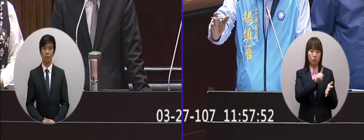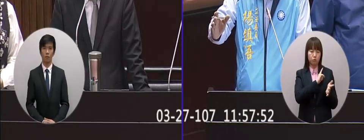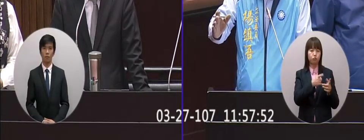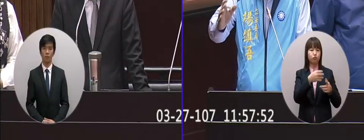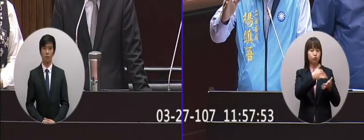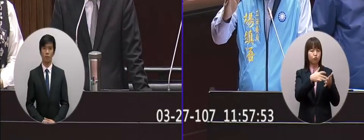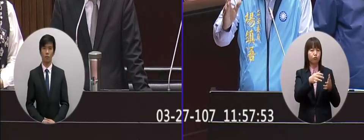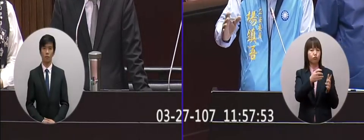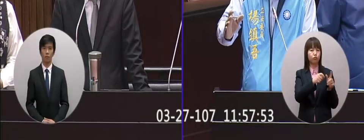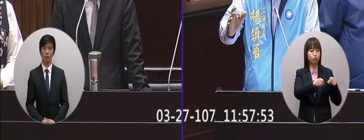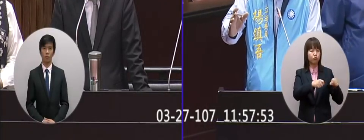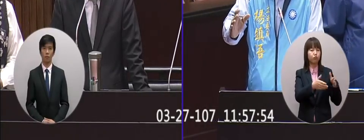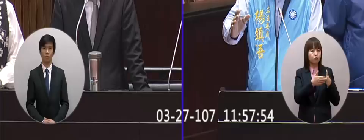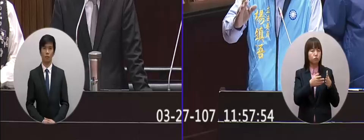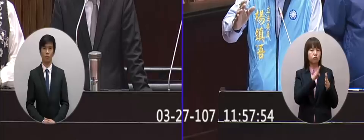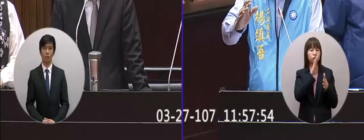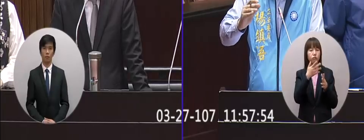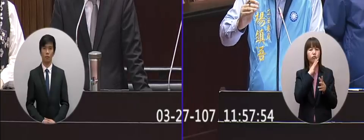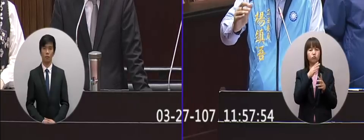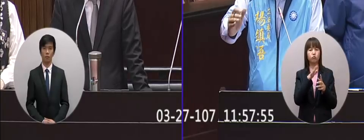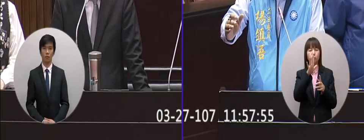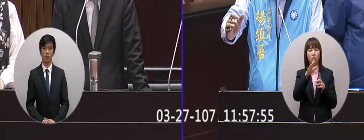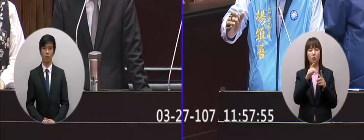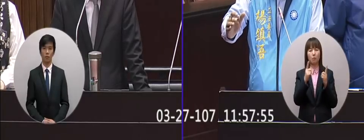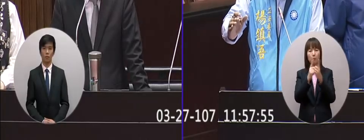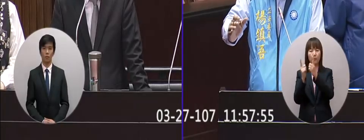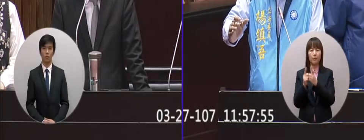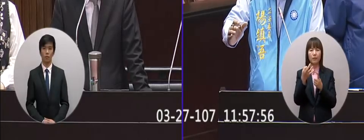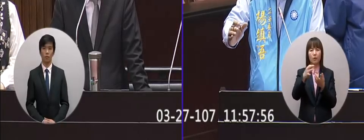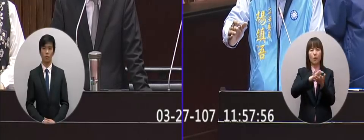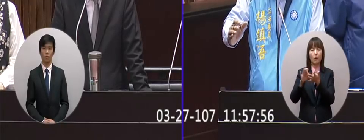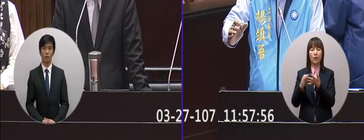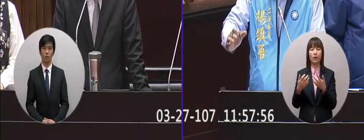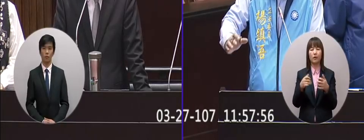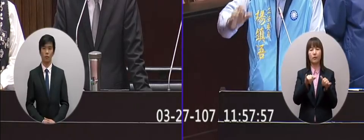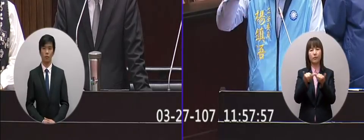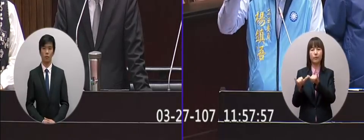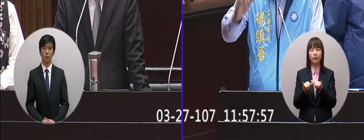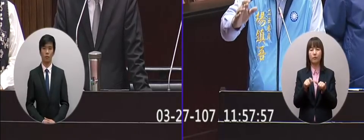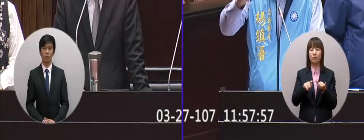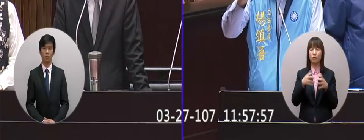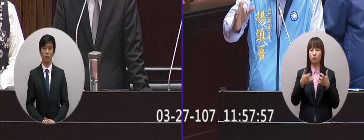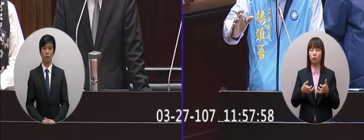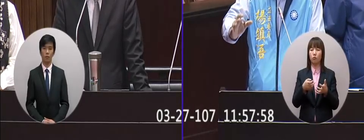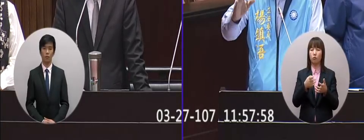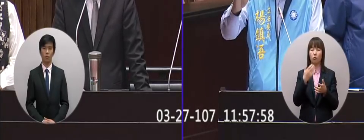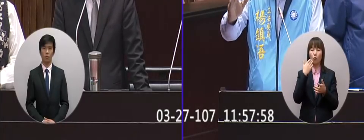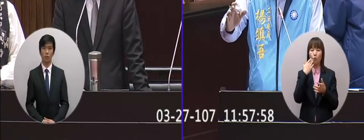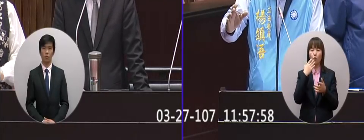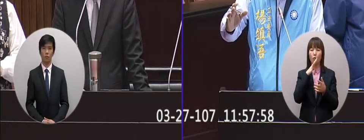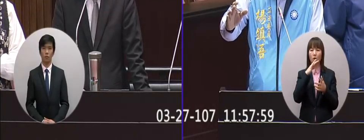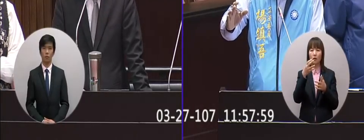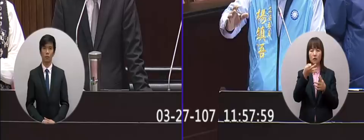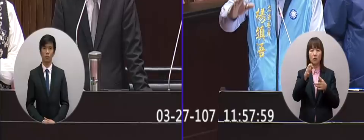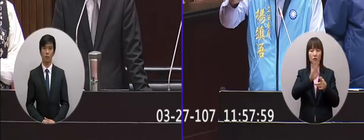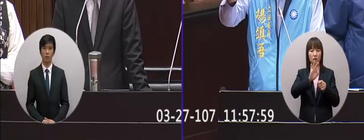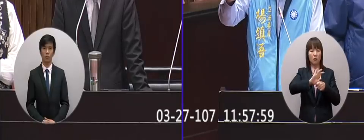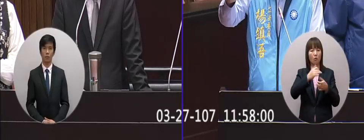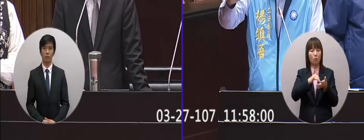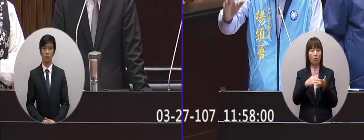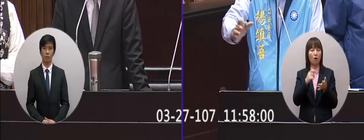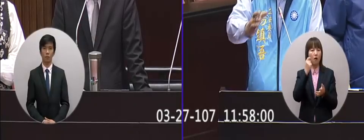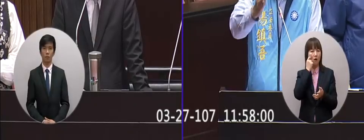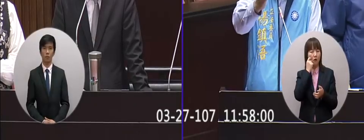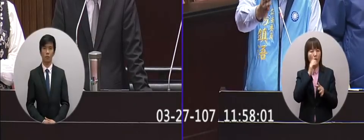列的，但是受限于预算排挤的一个情况很严重，所以当无法去编列的时候，脑